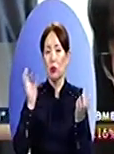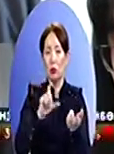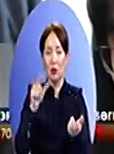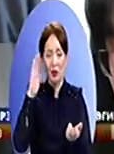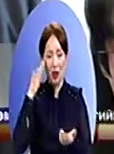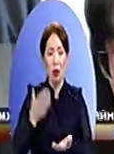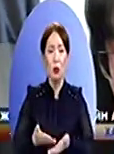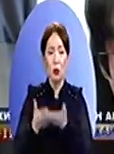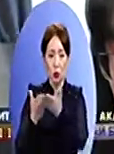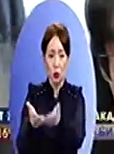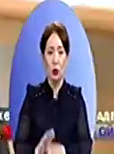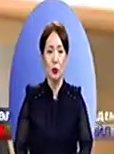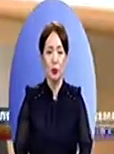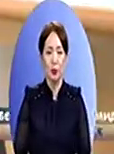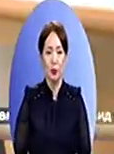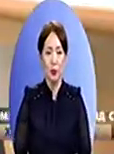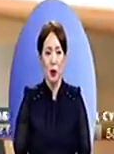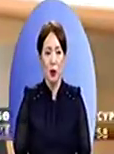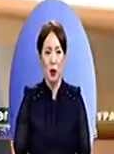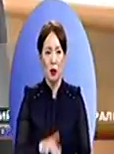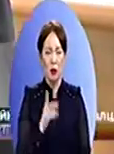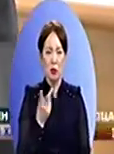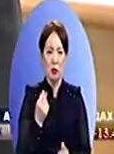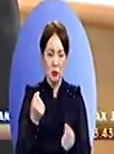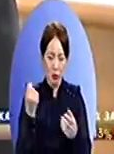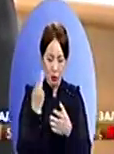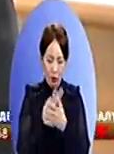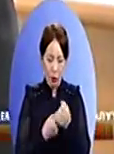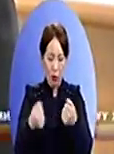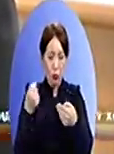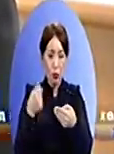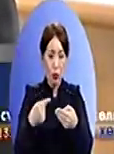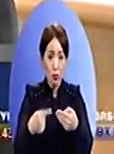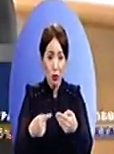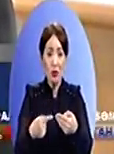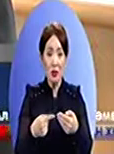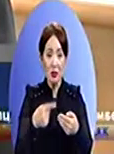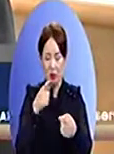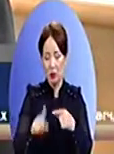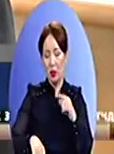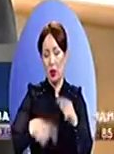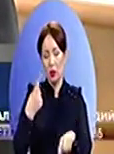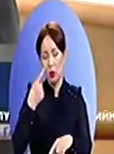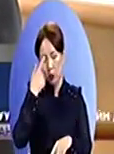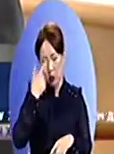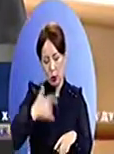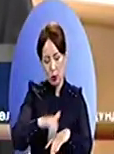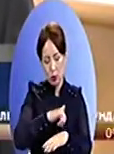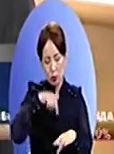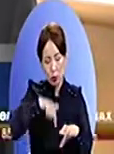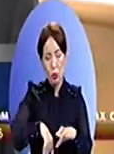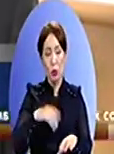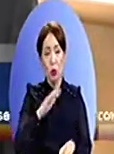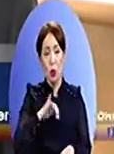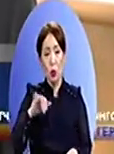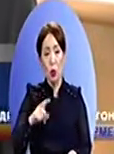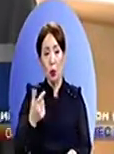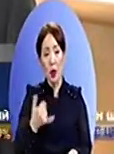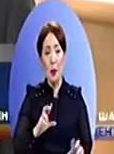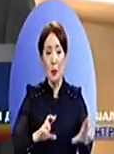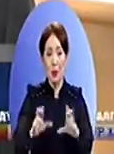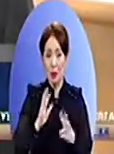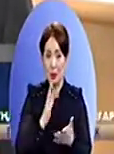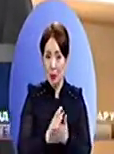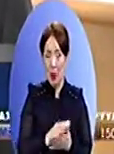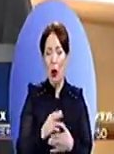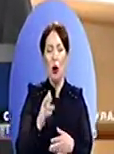юм а. Зөвхөн давхар бүртгэл гэхээсээ илүүгээр ер нь бол Монгол улсад одоо уул уурхайн бизнес эрхэлж байгаа, эрхлэх